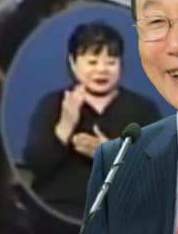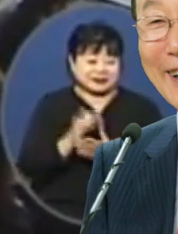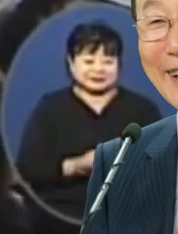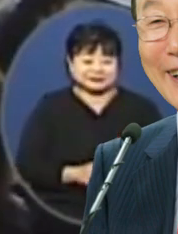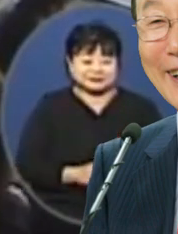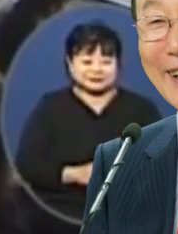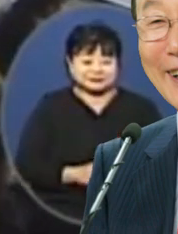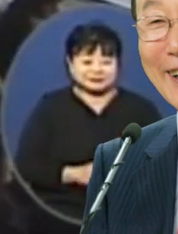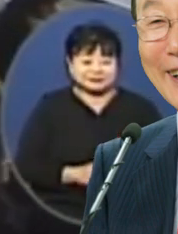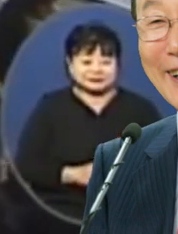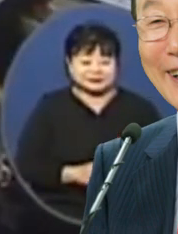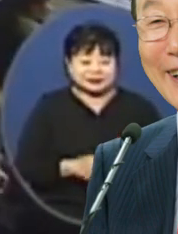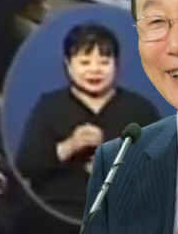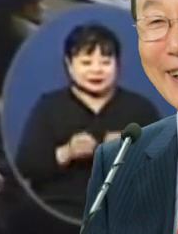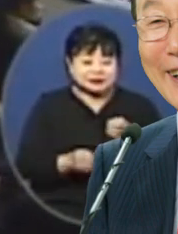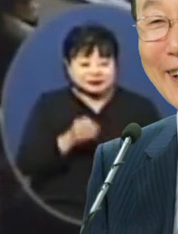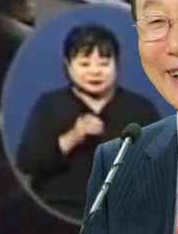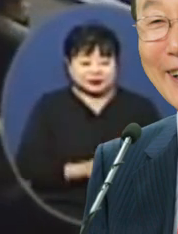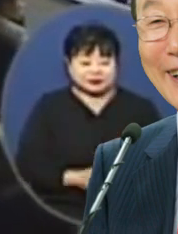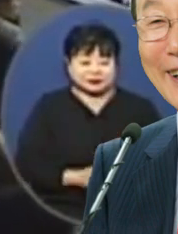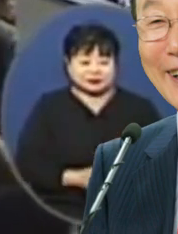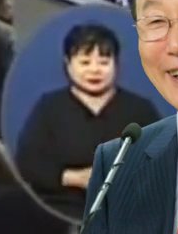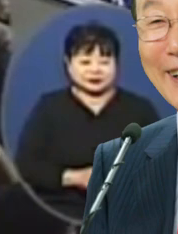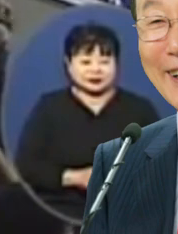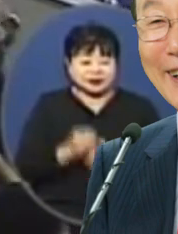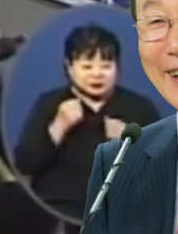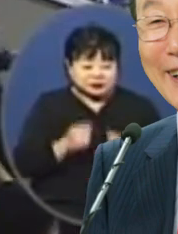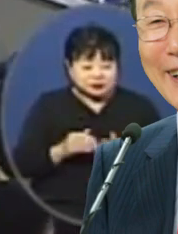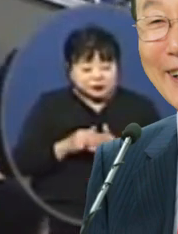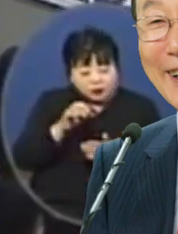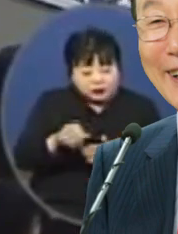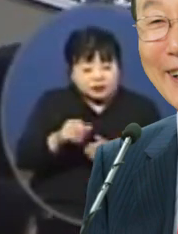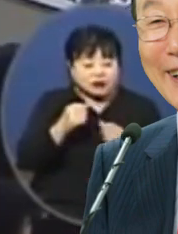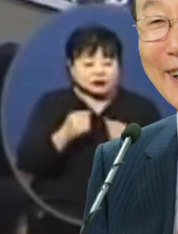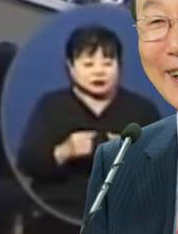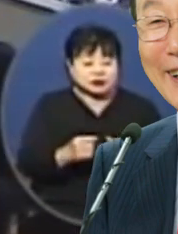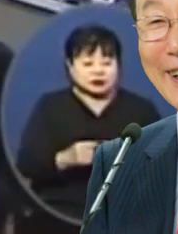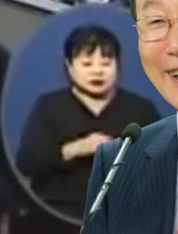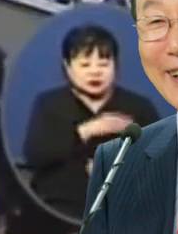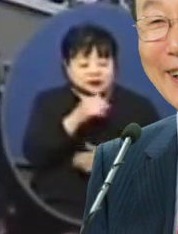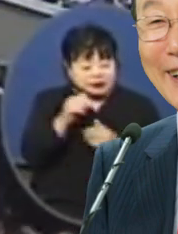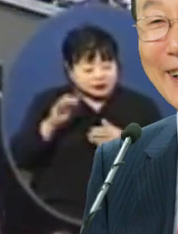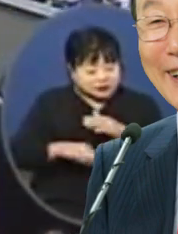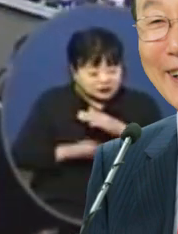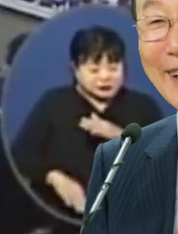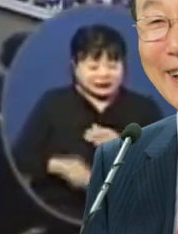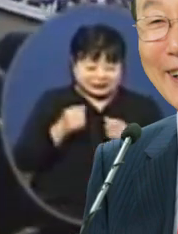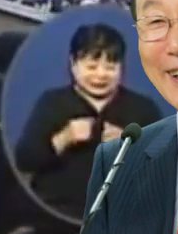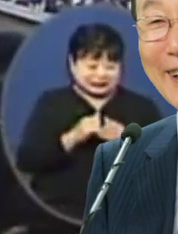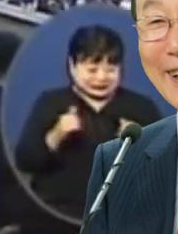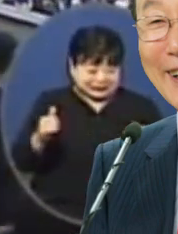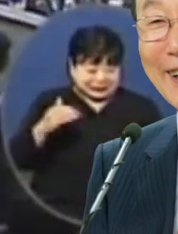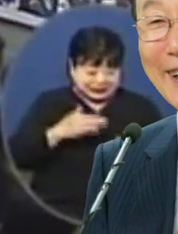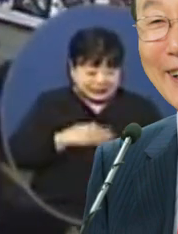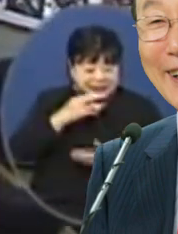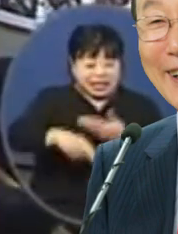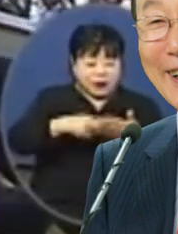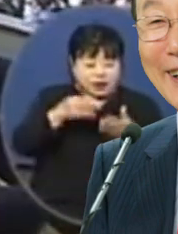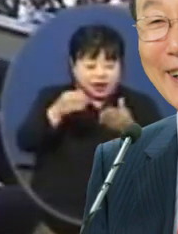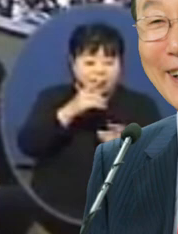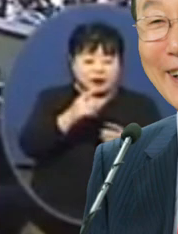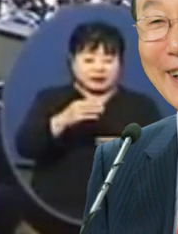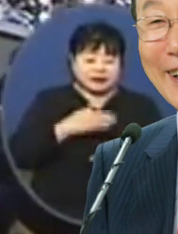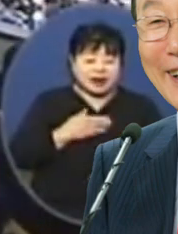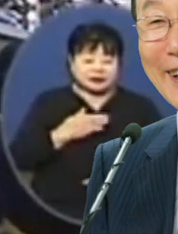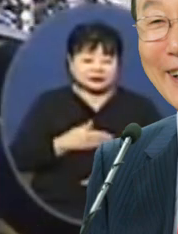것입니다. 시편 91편 1절로 2절에 지존자의 은밀한 곳에 거주하며 전능자의 그늘 아래 사는 자여, 나는 야훼를 향하여